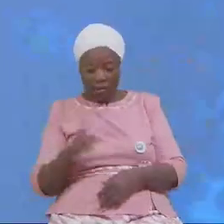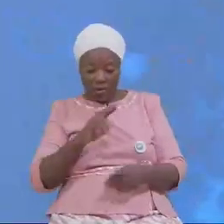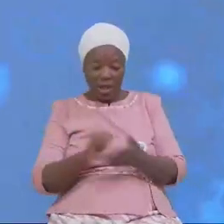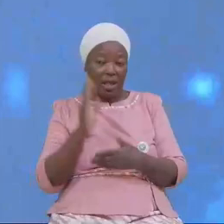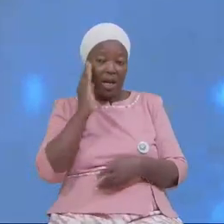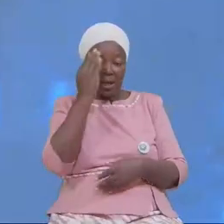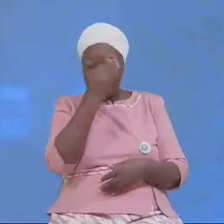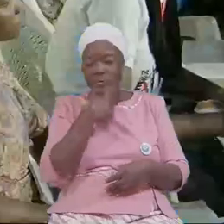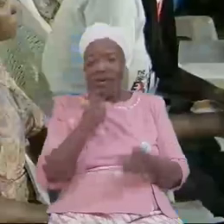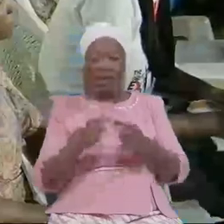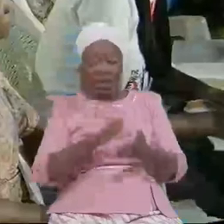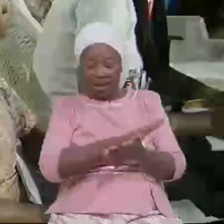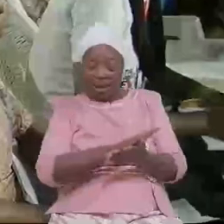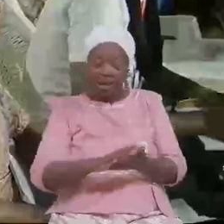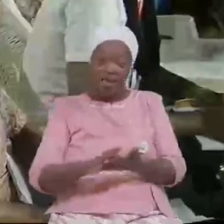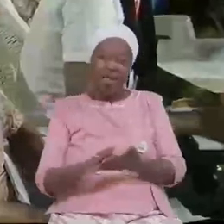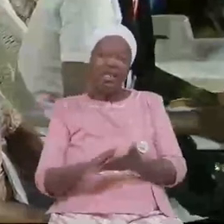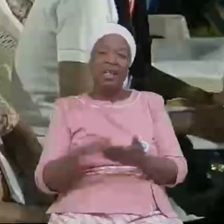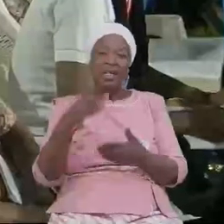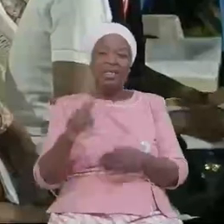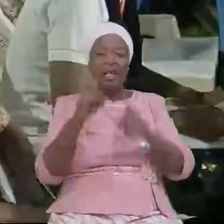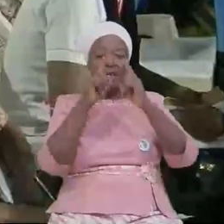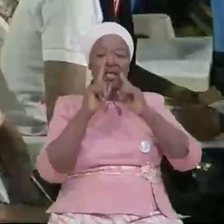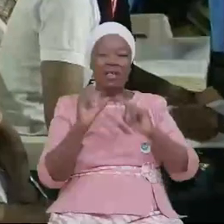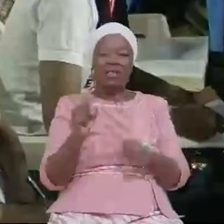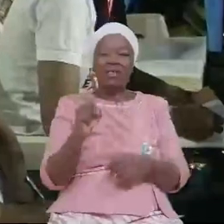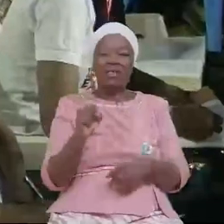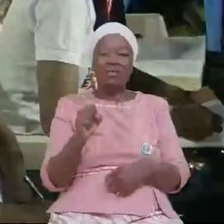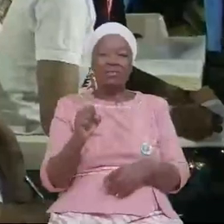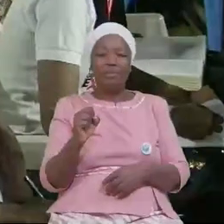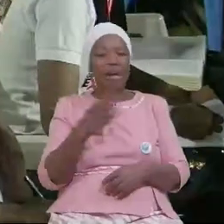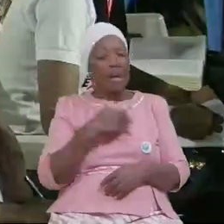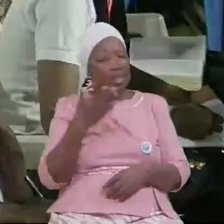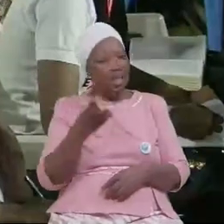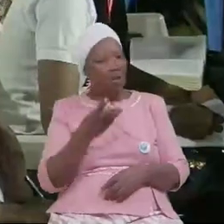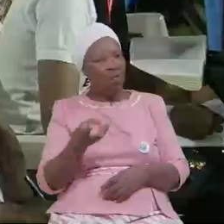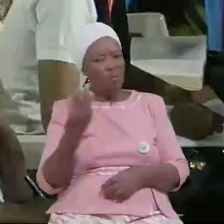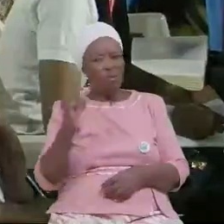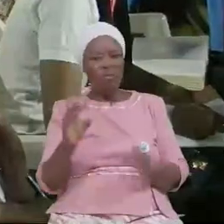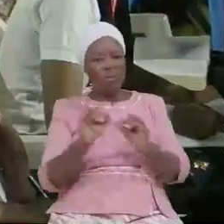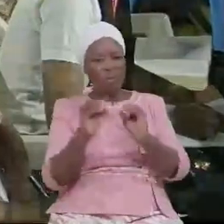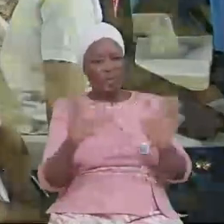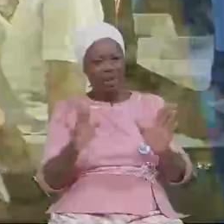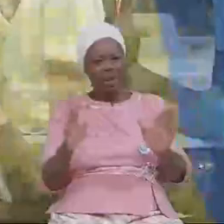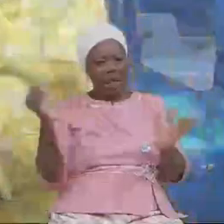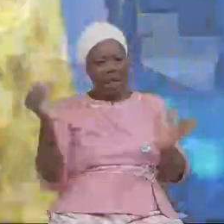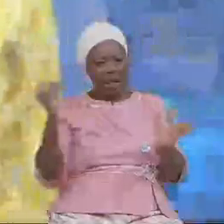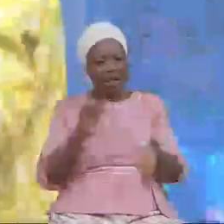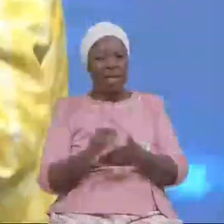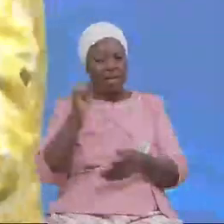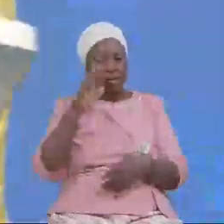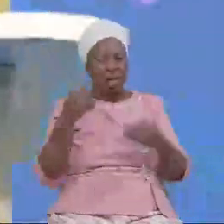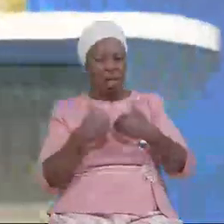pieds, je vais nettoyer ça. Les larmes, il n'y a rien qu'elle avait et elle a